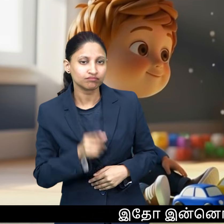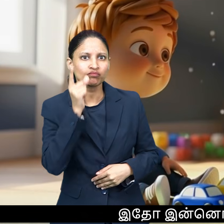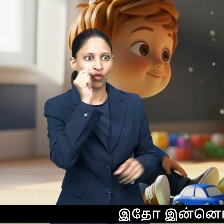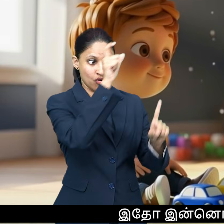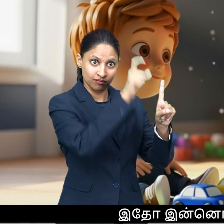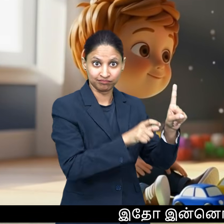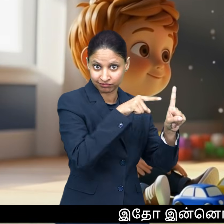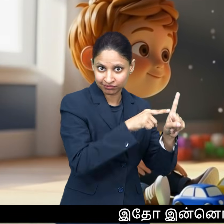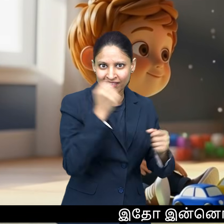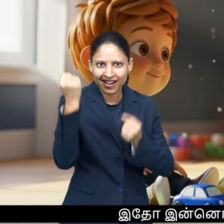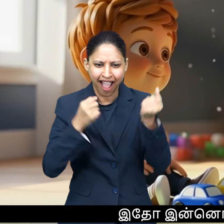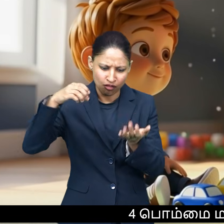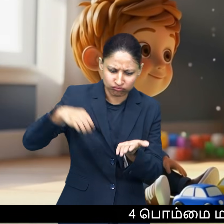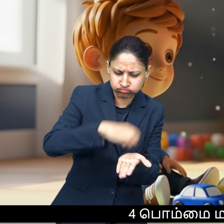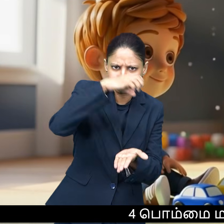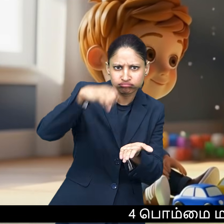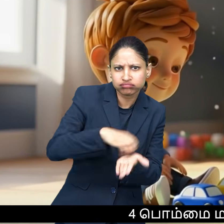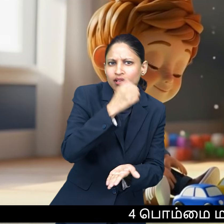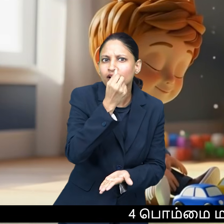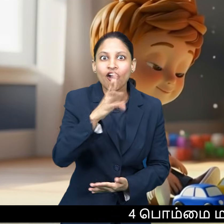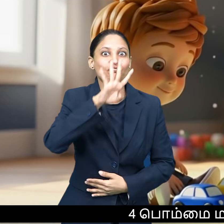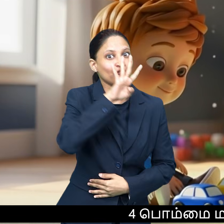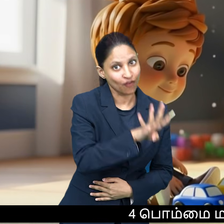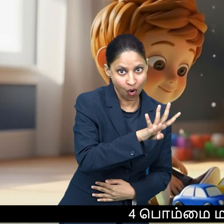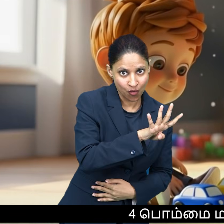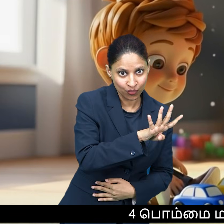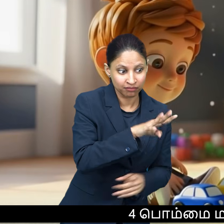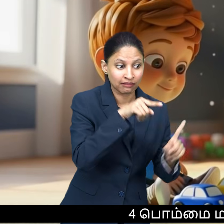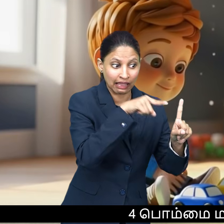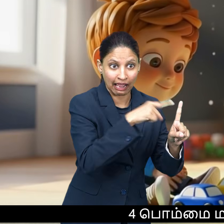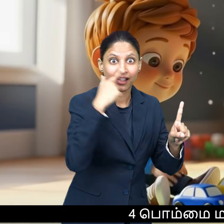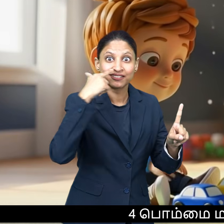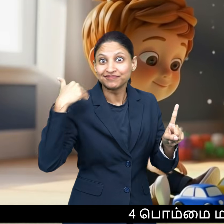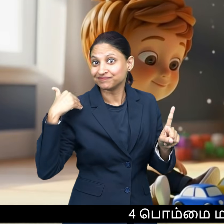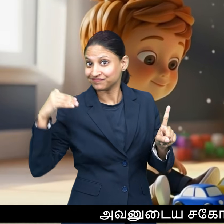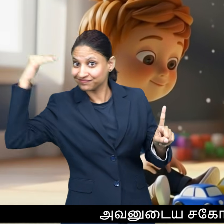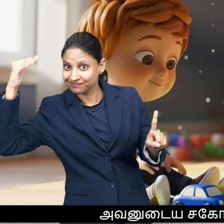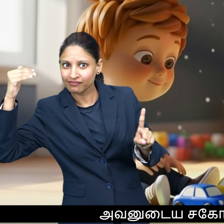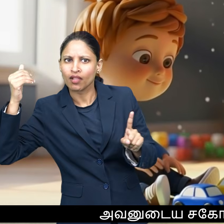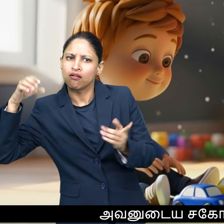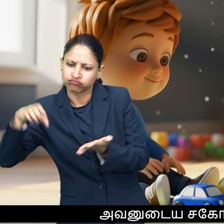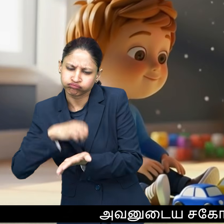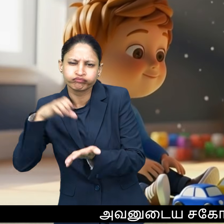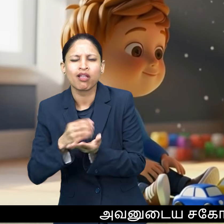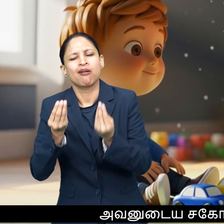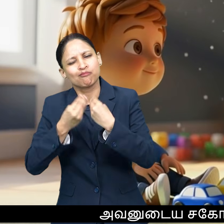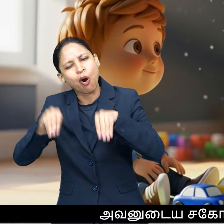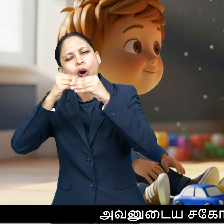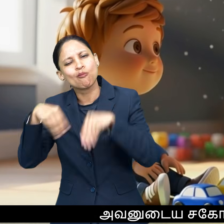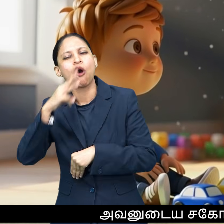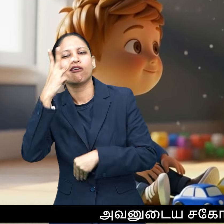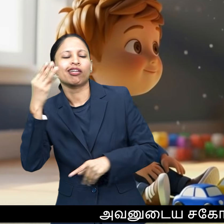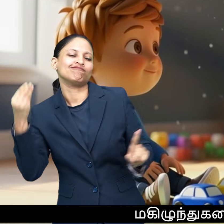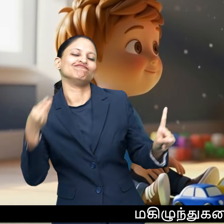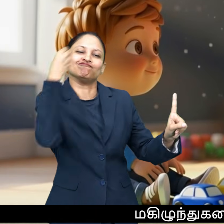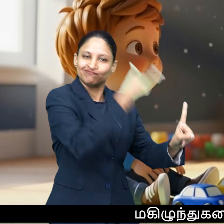உதாரணத்தை பார்ப்போம். ஒரு சிறுவனிடம் 4 பொம்மை மகிழுந்துகள் உள்ளன. அவனுடைய சகோதரி அவனுக்கு